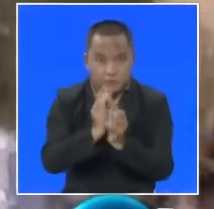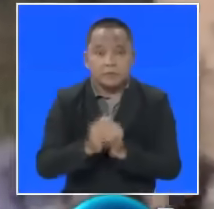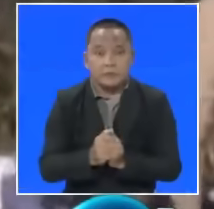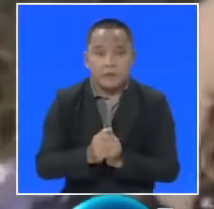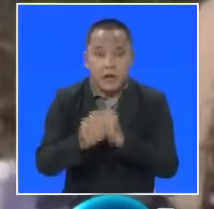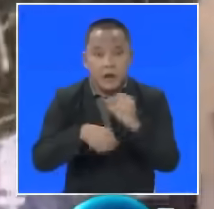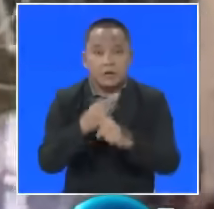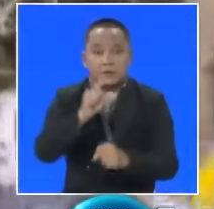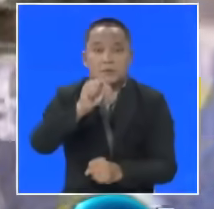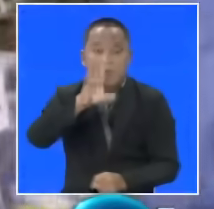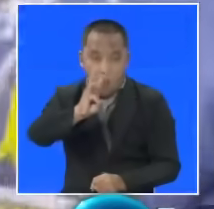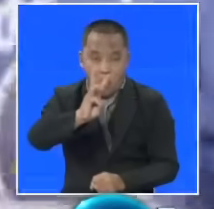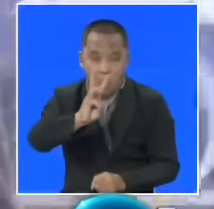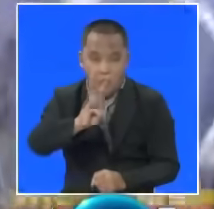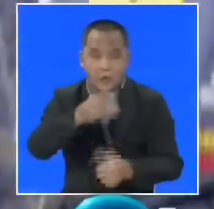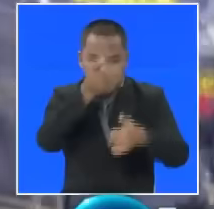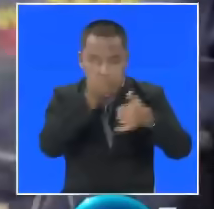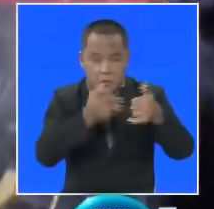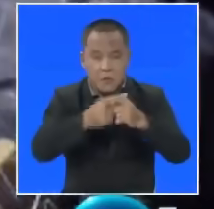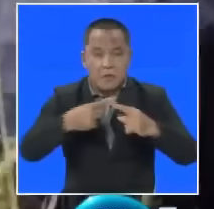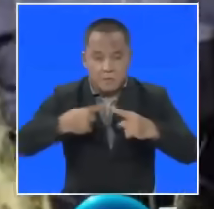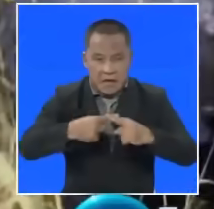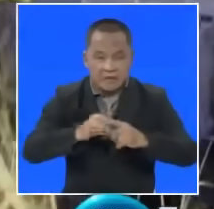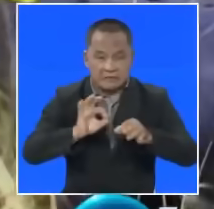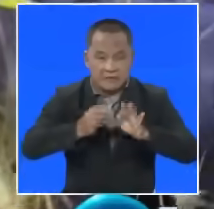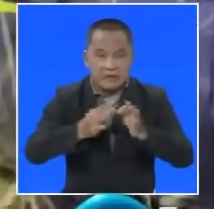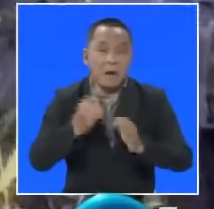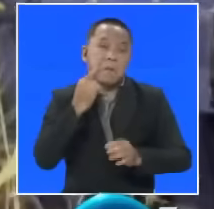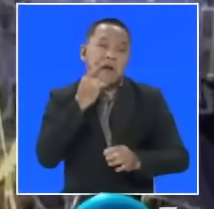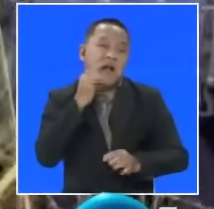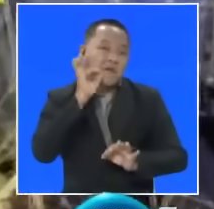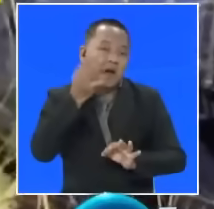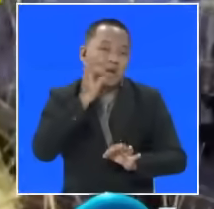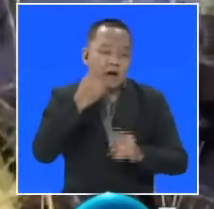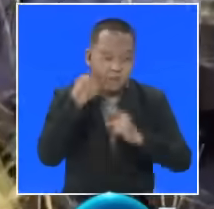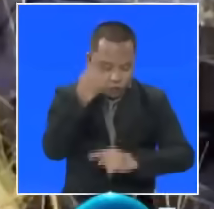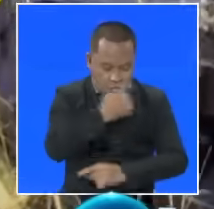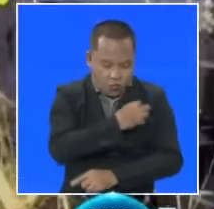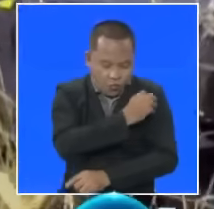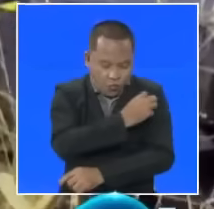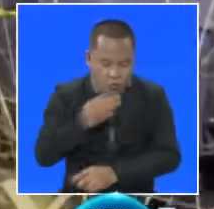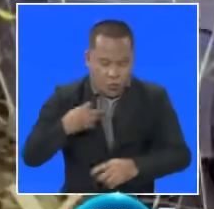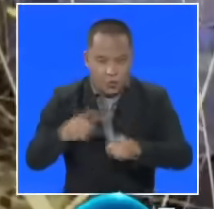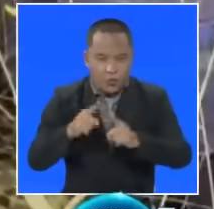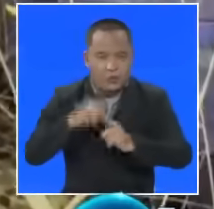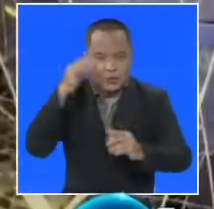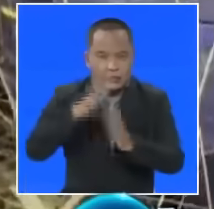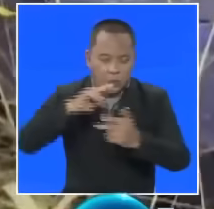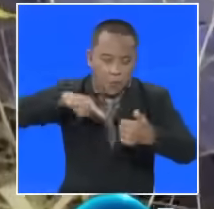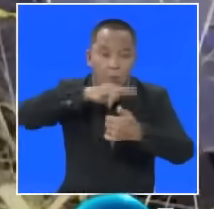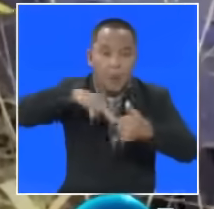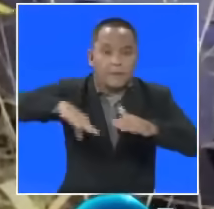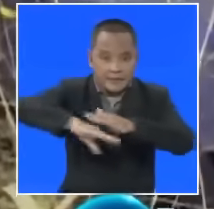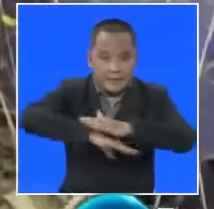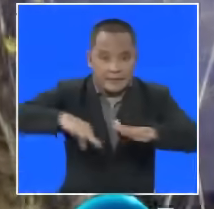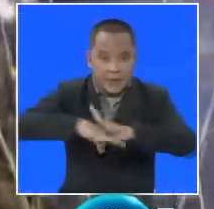ละขันอายุ26ปีสภาพก็คือมีบาดแผลฉีกขาดที่ปากฟกช้ำตามร่างกายเจ้าหน้าที่ก็ต้องปฐมพยาบาล